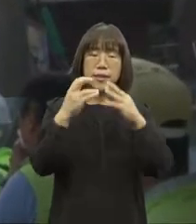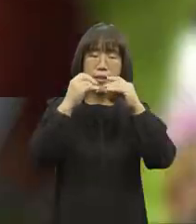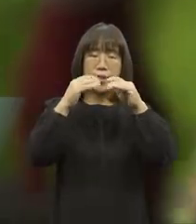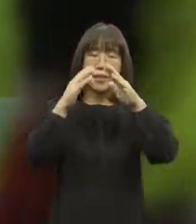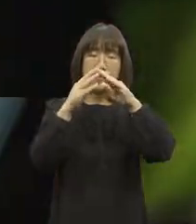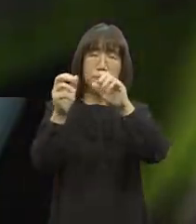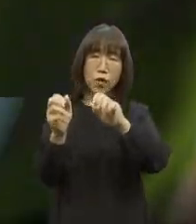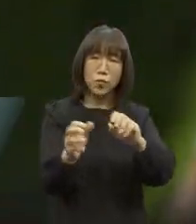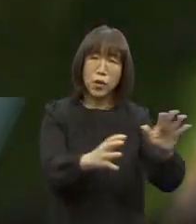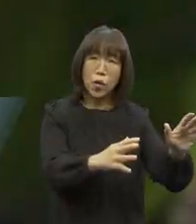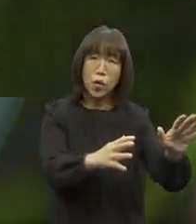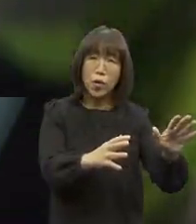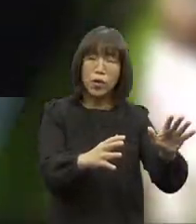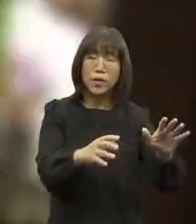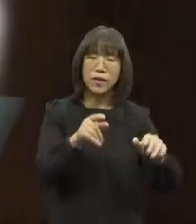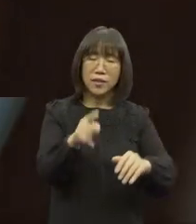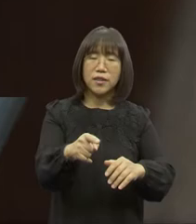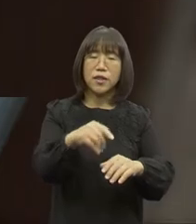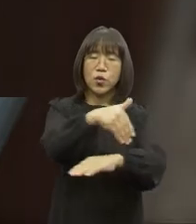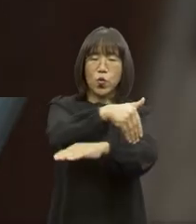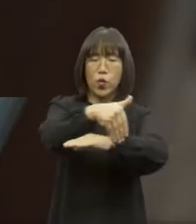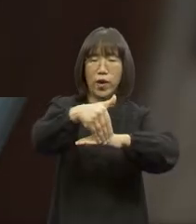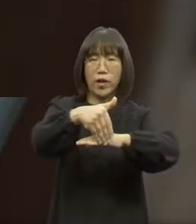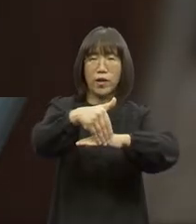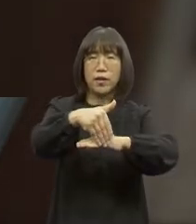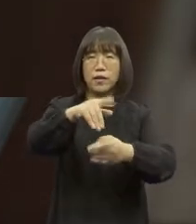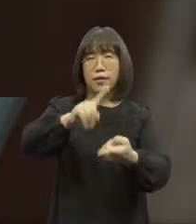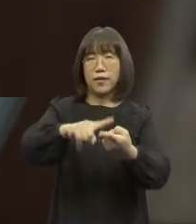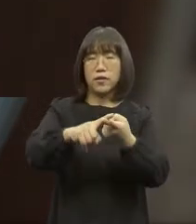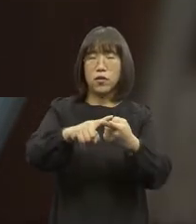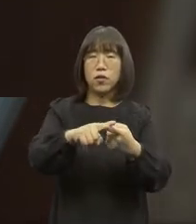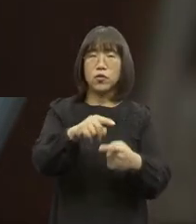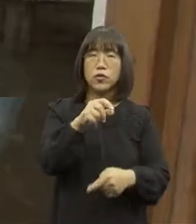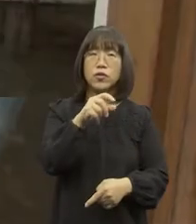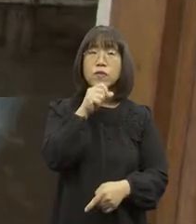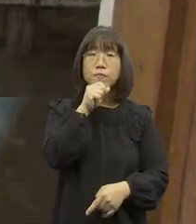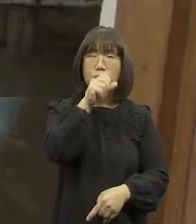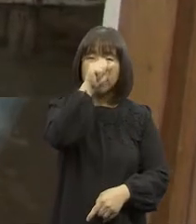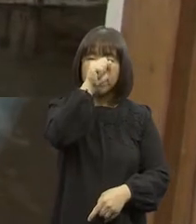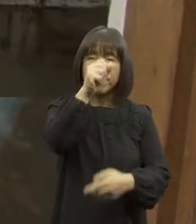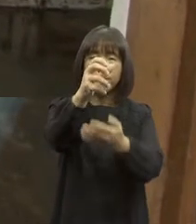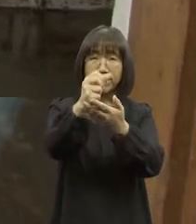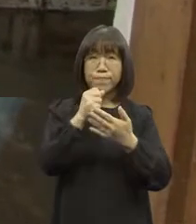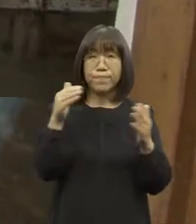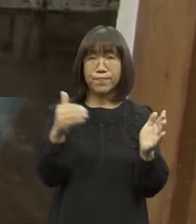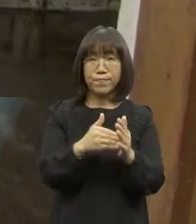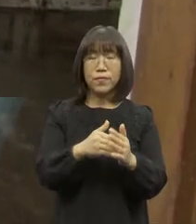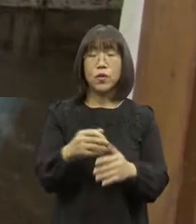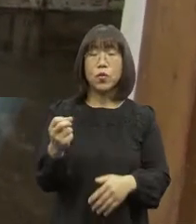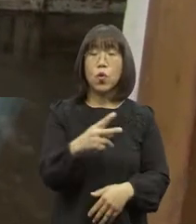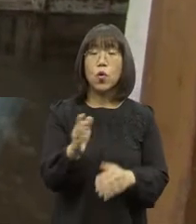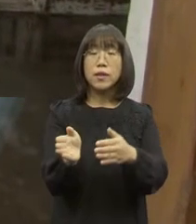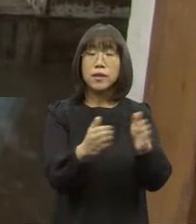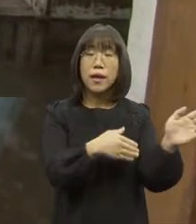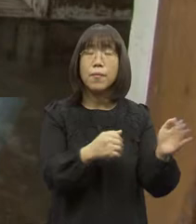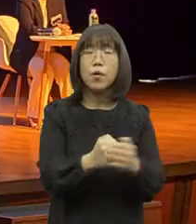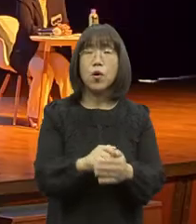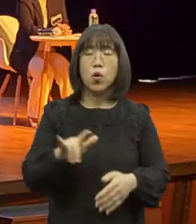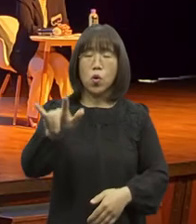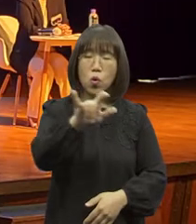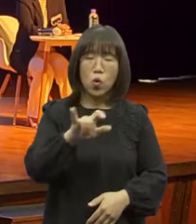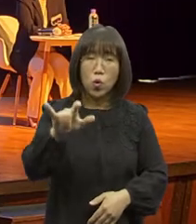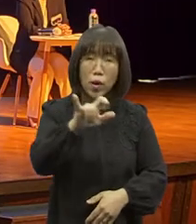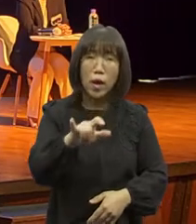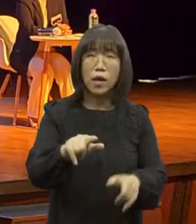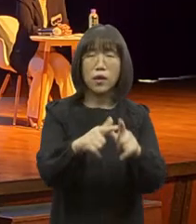쓰레기 집 없앤다 민관 협력 작정 계획이기 우수상 으로 선정됐습니다 이밖에도